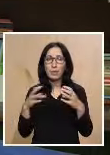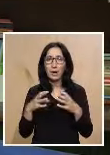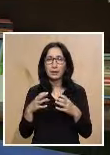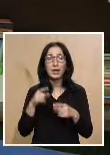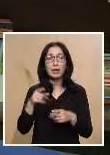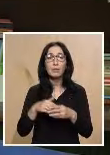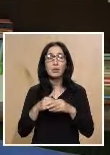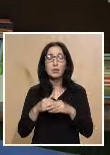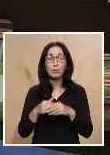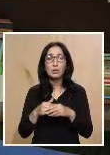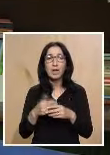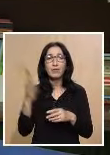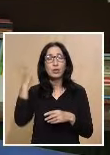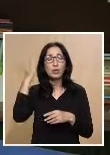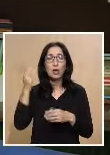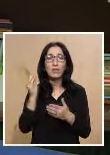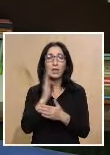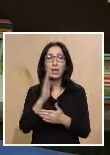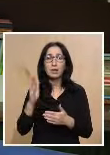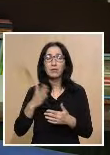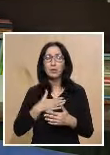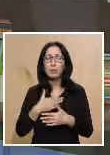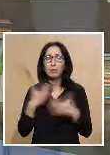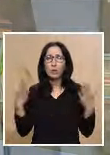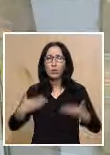се запознават и в Държавен архив има много интересни